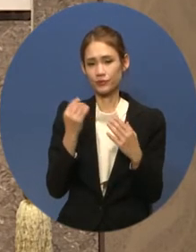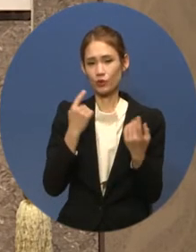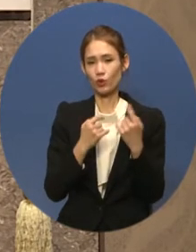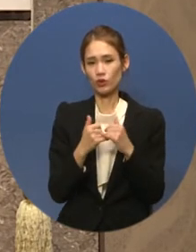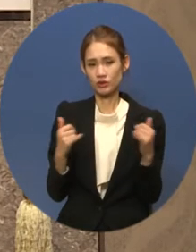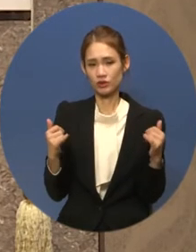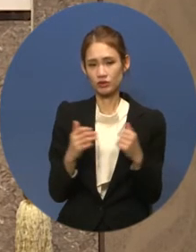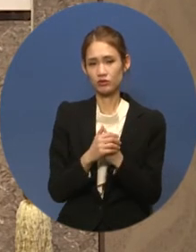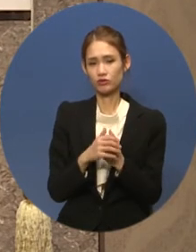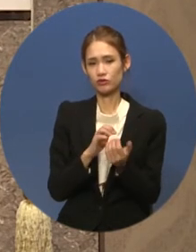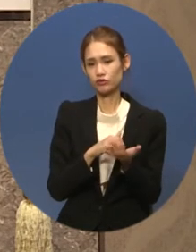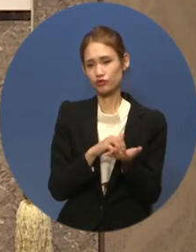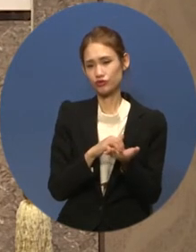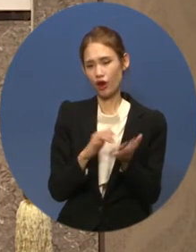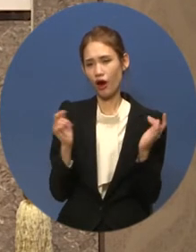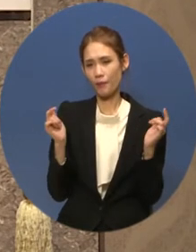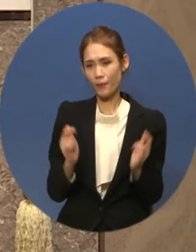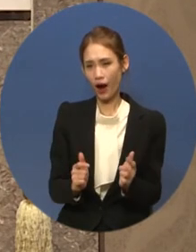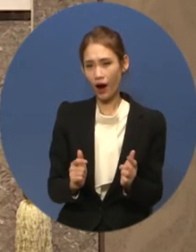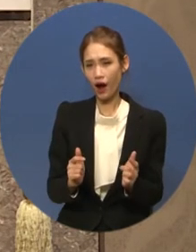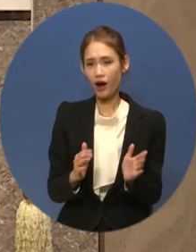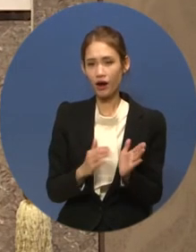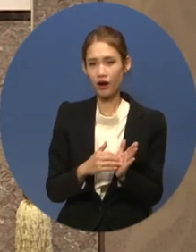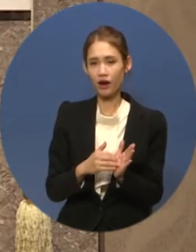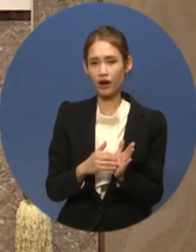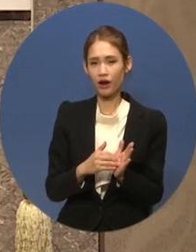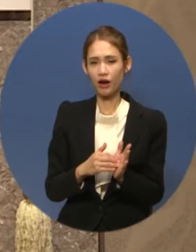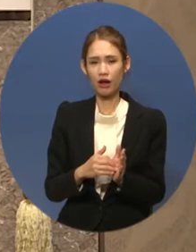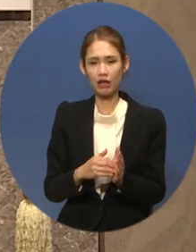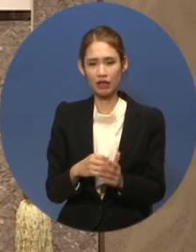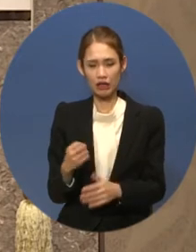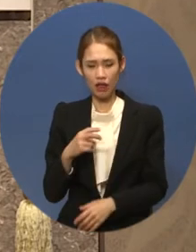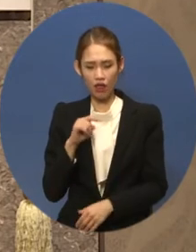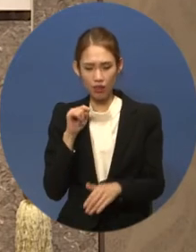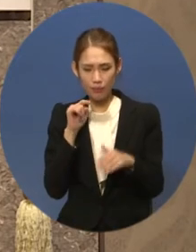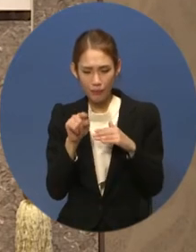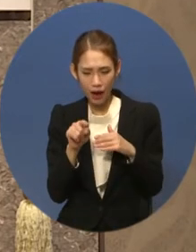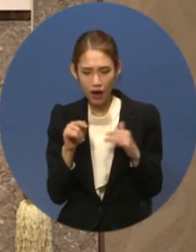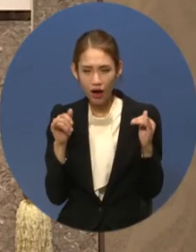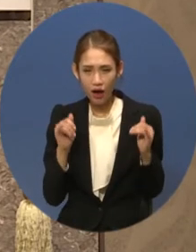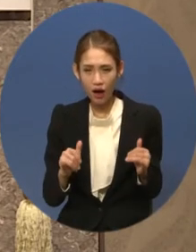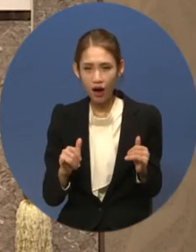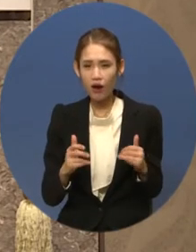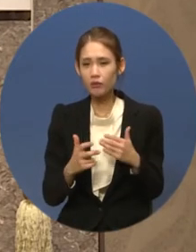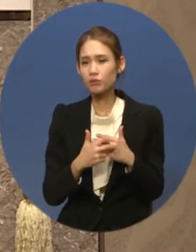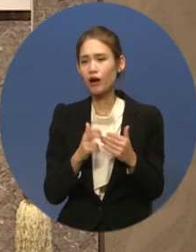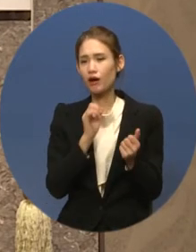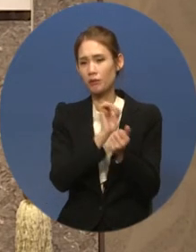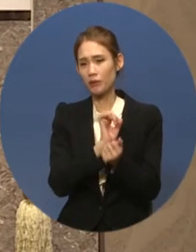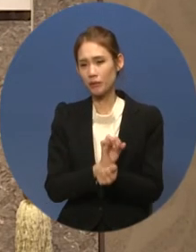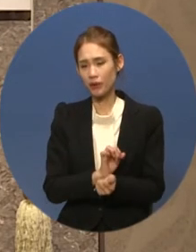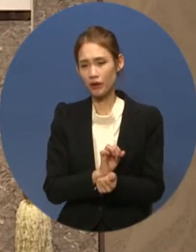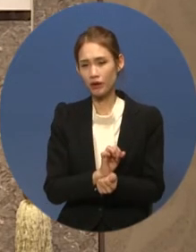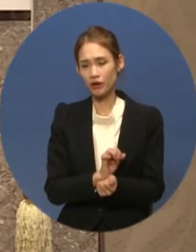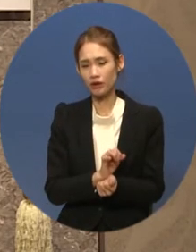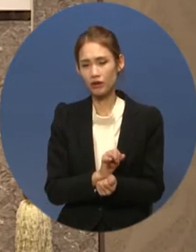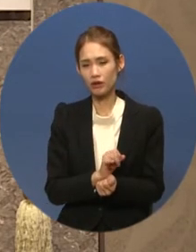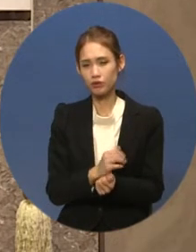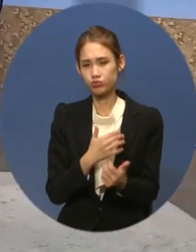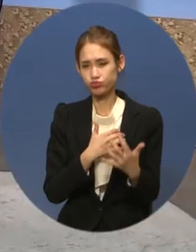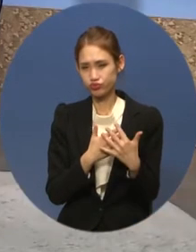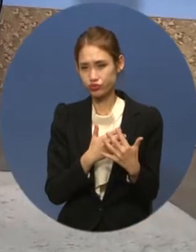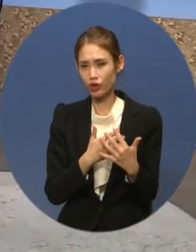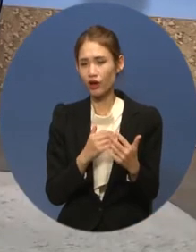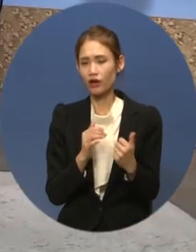숫자가 많이 감소 하지 않았겠습니까 예 혹시 괜히 갖다가 병을 얻어 오지 않겠느냐 라고 하는 불안도 있으시구요 병원